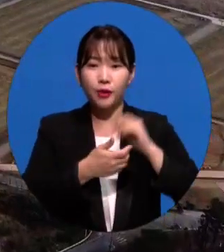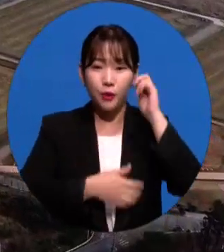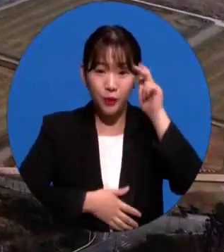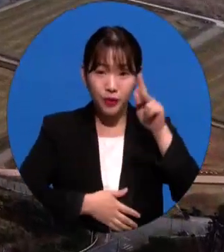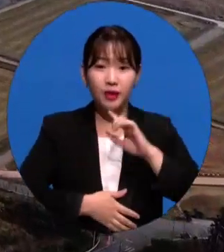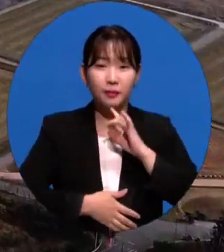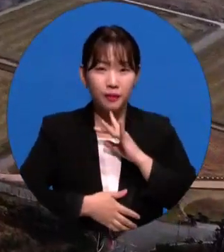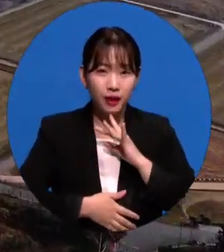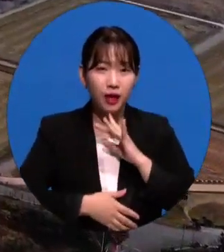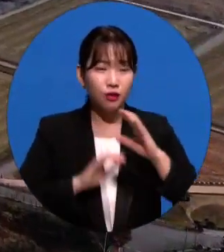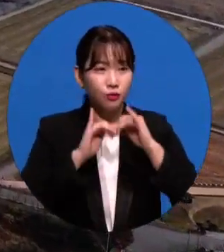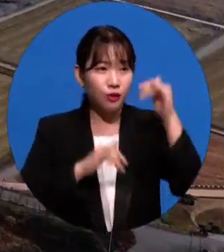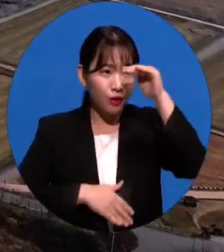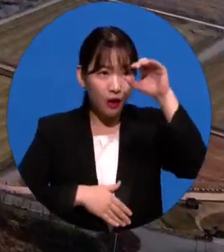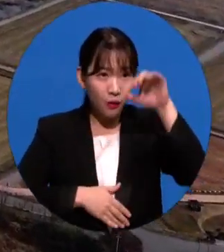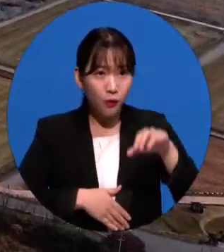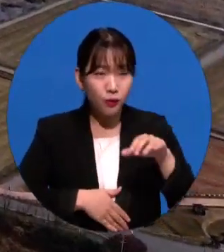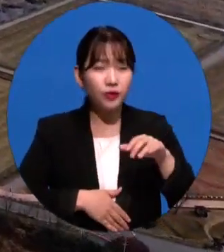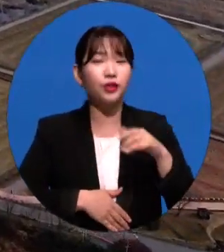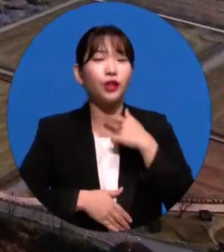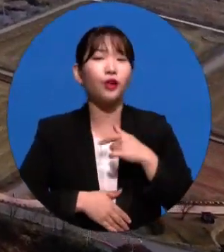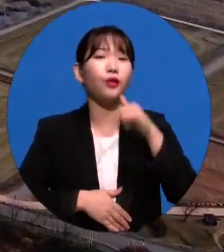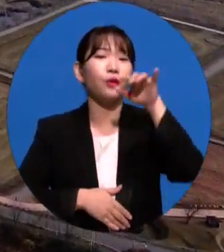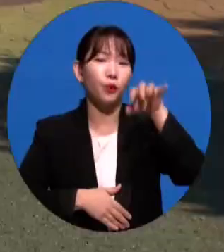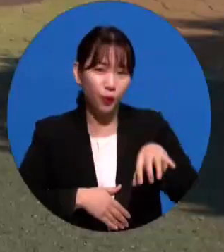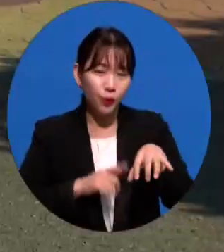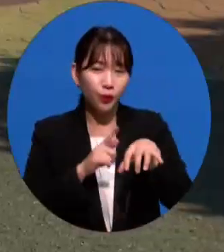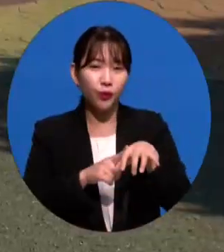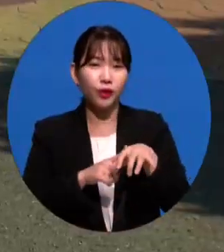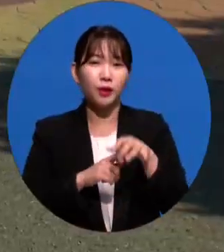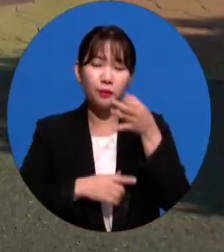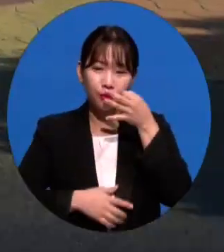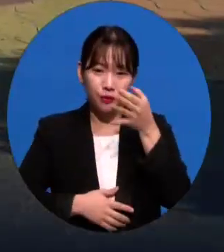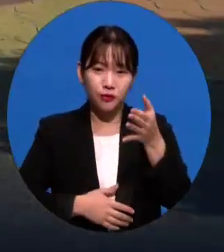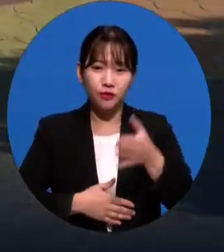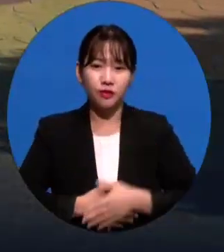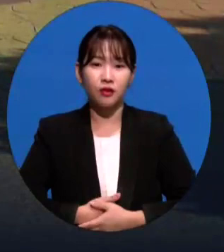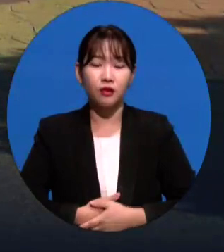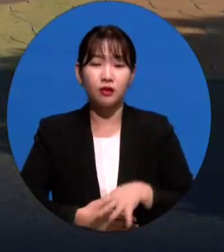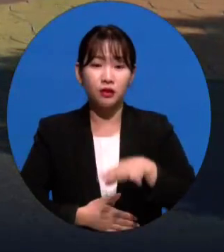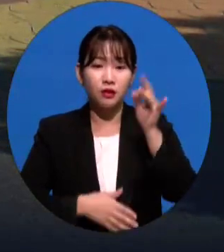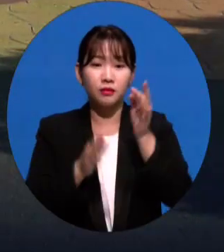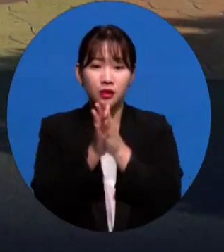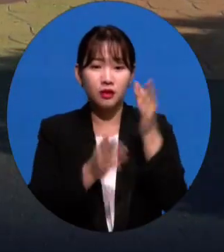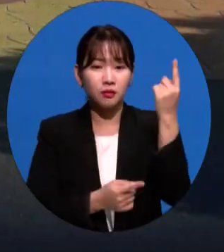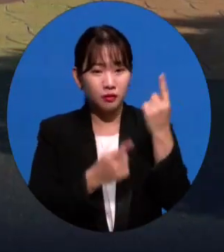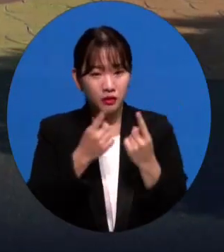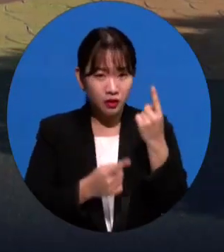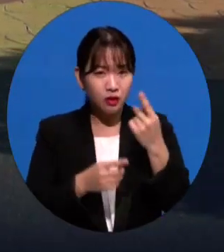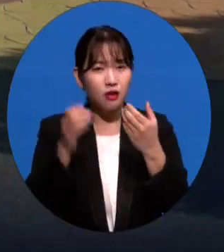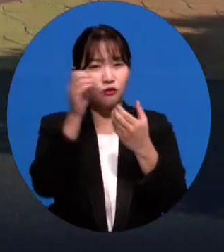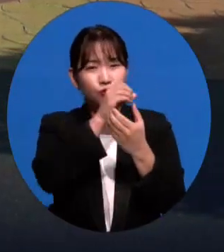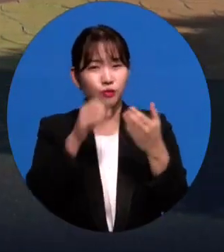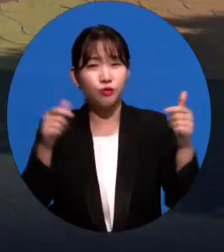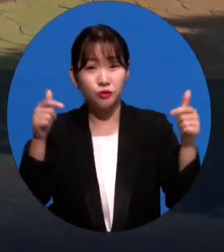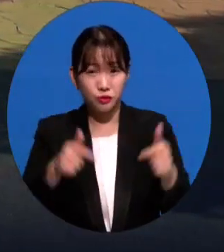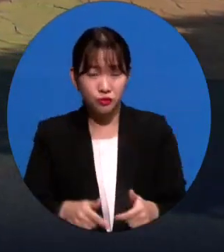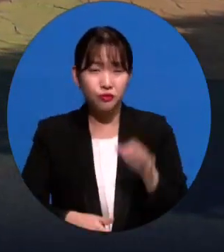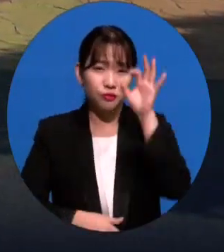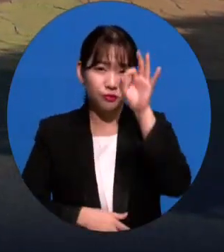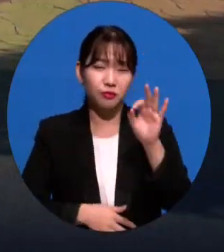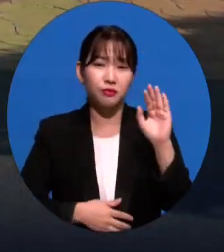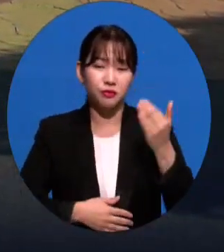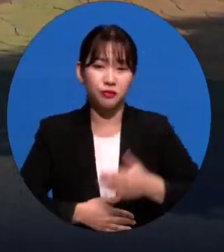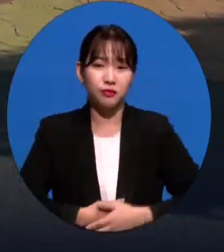국민관광지란 명맥을 겨우 유지하고 있습니다 처음에 시작했던 때보다는 90%가 죽었다고 봐야죠